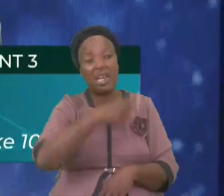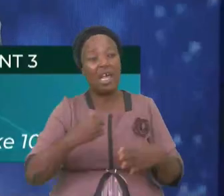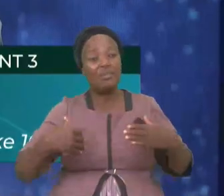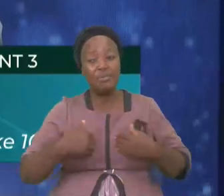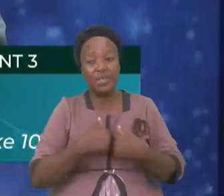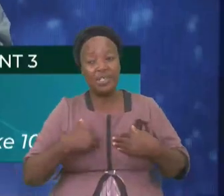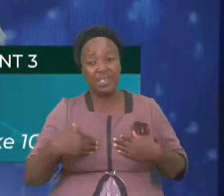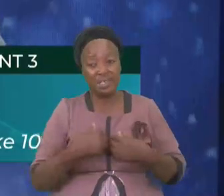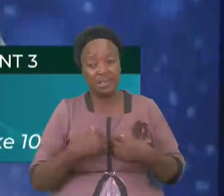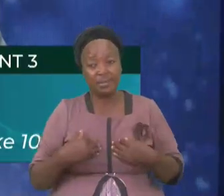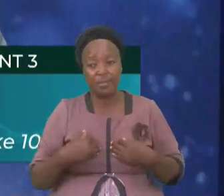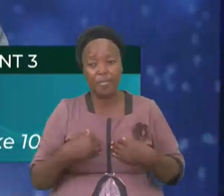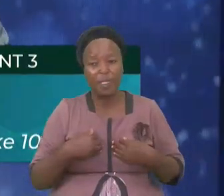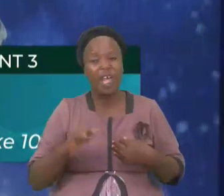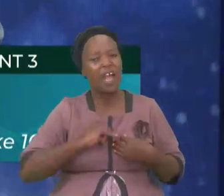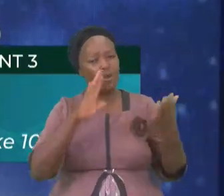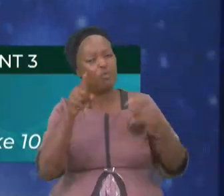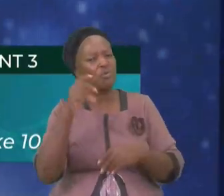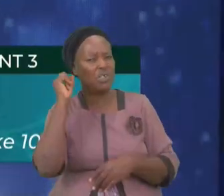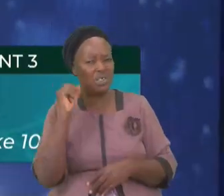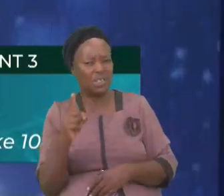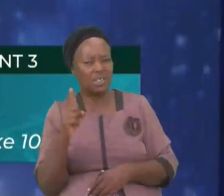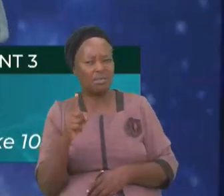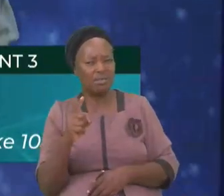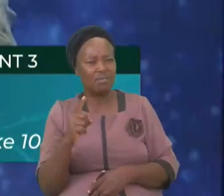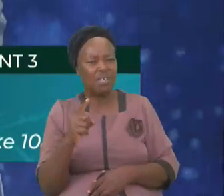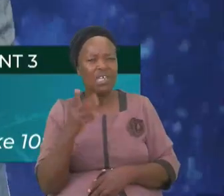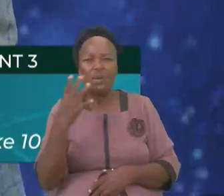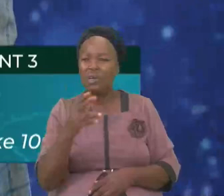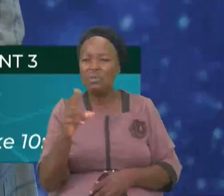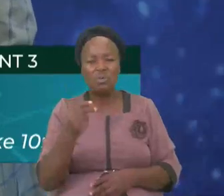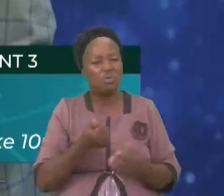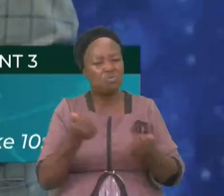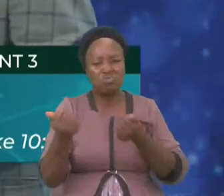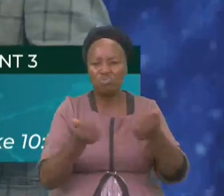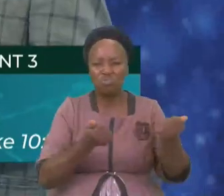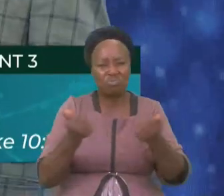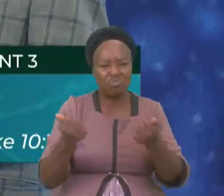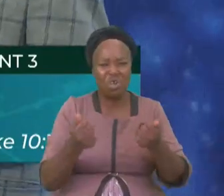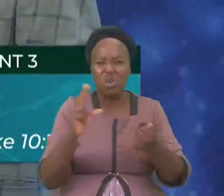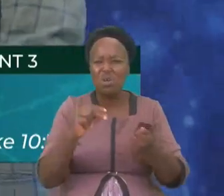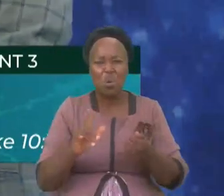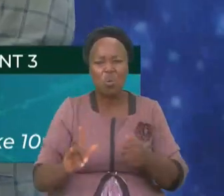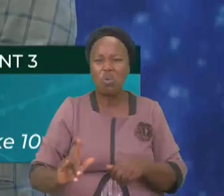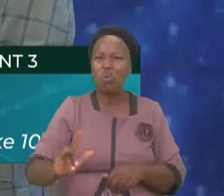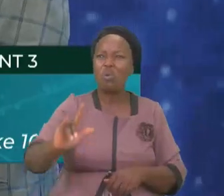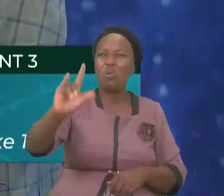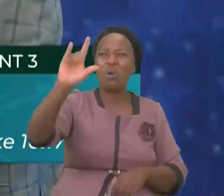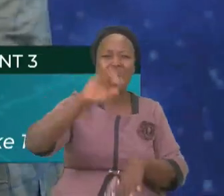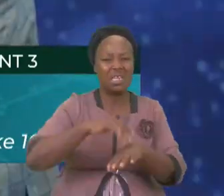Je multiplierai sur vous les hommes et les animaux. Vous comprenez, il n'y avait pas d'avion à l'époque.